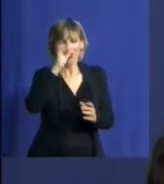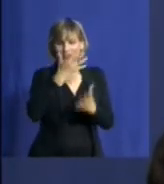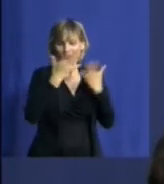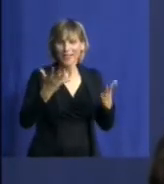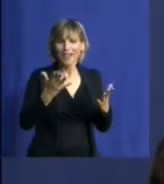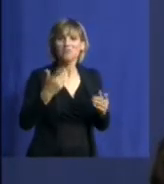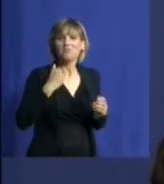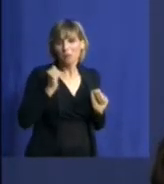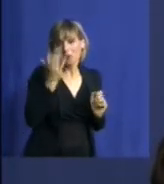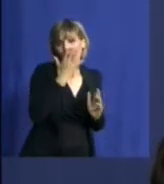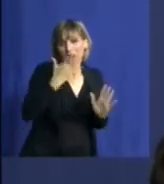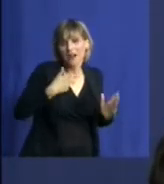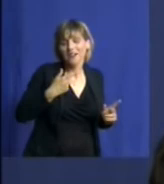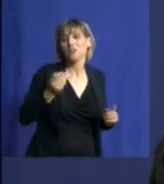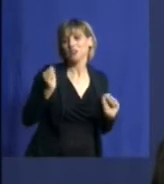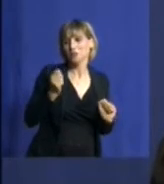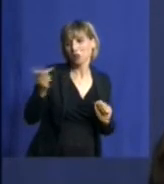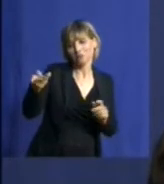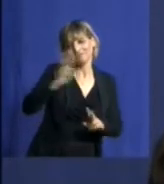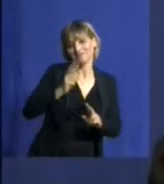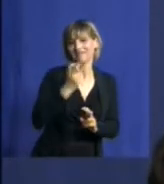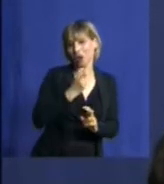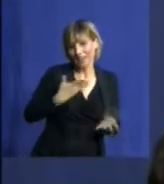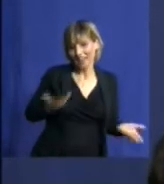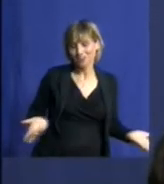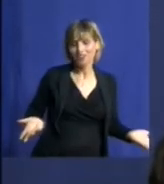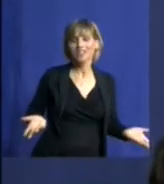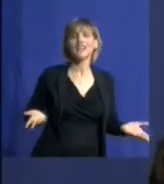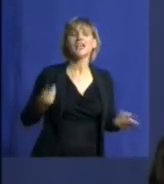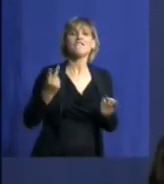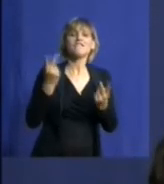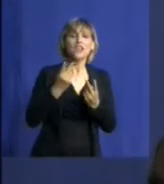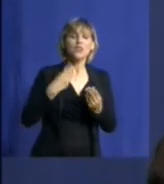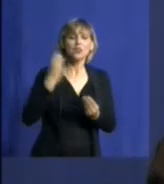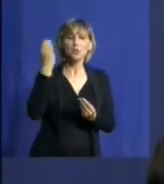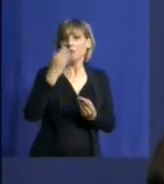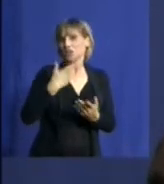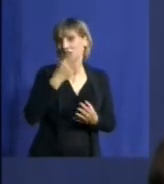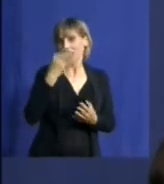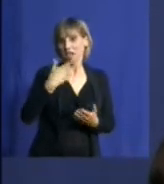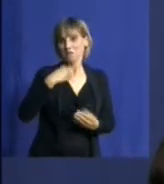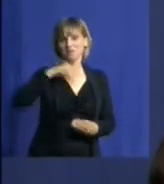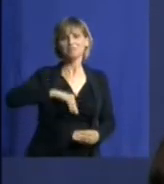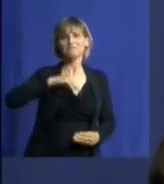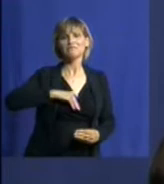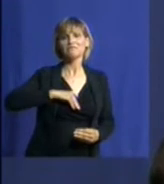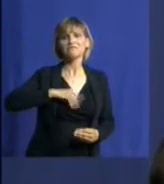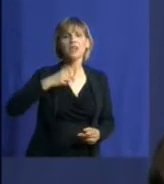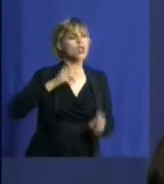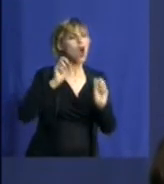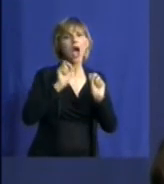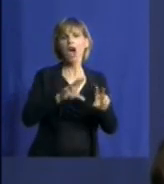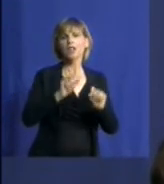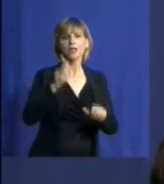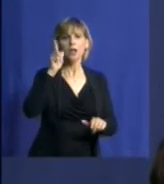Eventualmente sto sbagliando, mi correggi. No, per me no, perché ho sempre vissuto bene il fatto di essere atleta